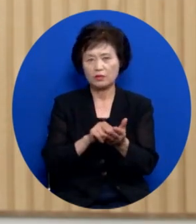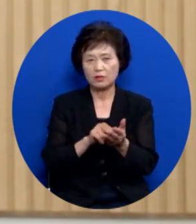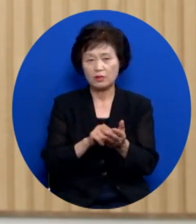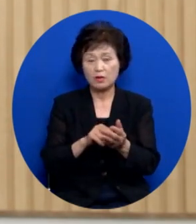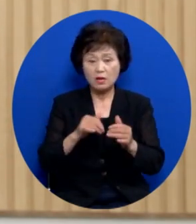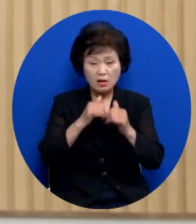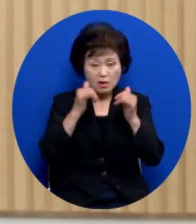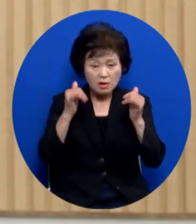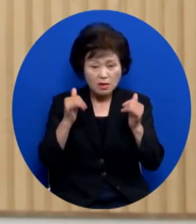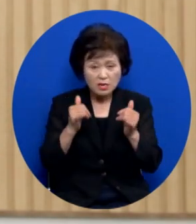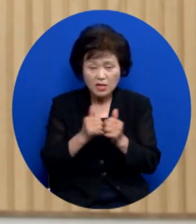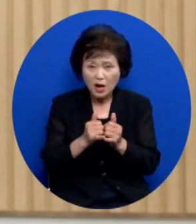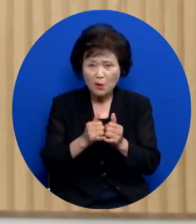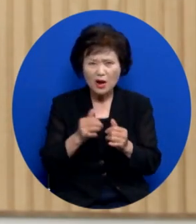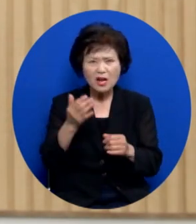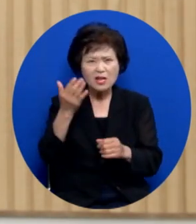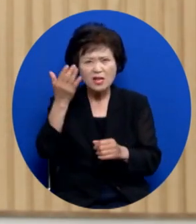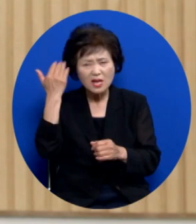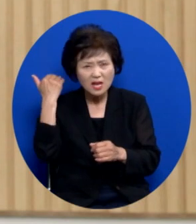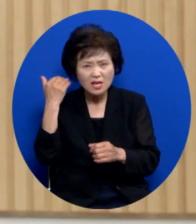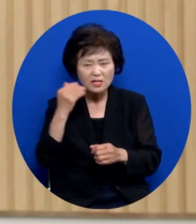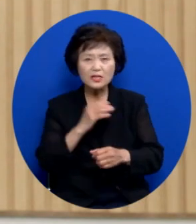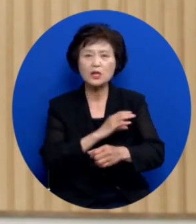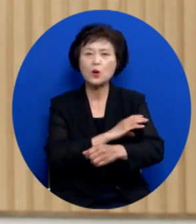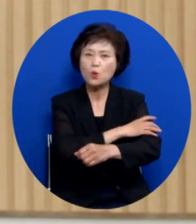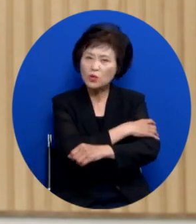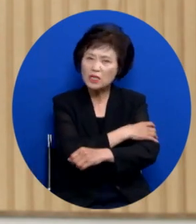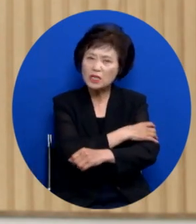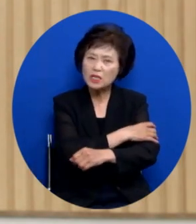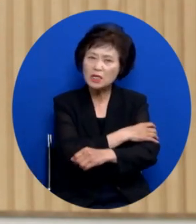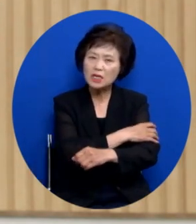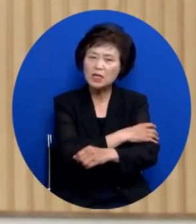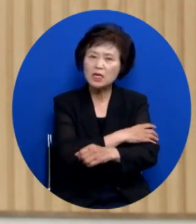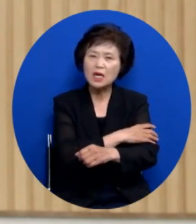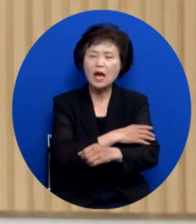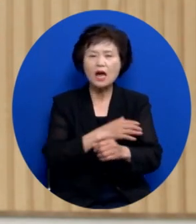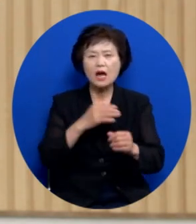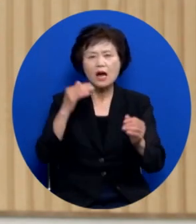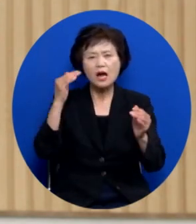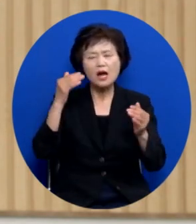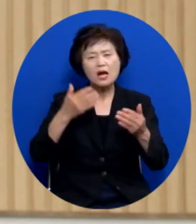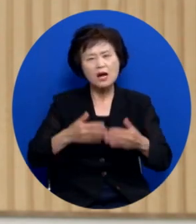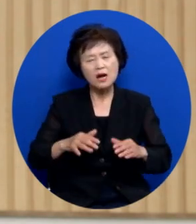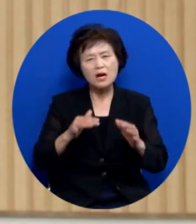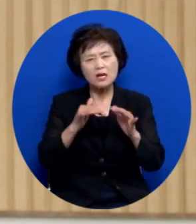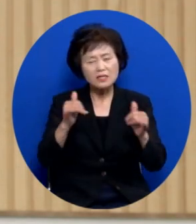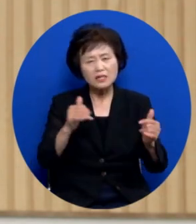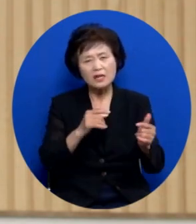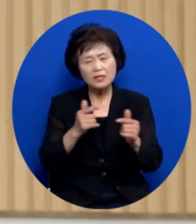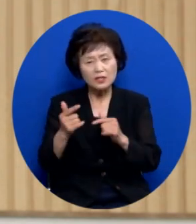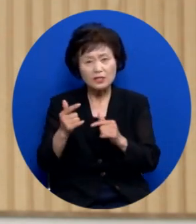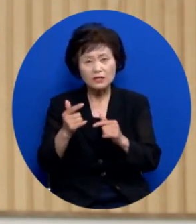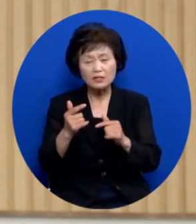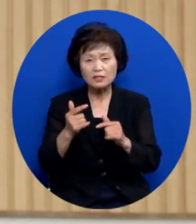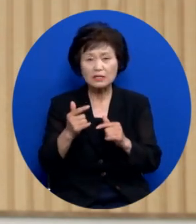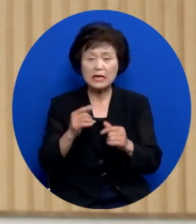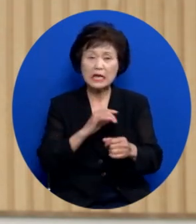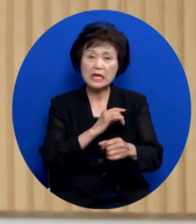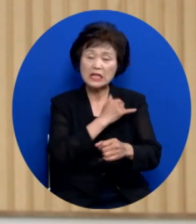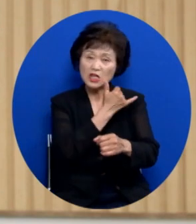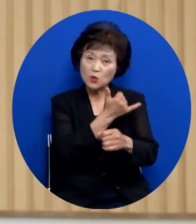우리 사회가 전근대적인 권위구조에서 약자의 인권을 보호하는 문화로